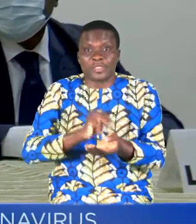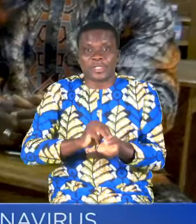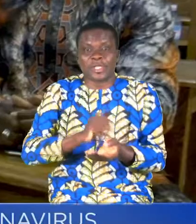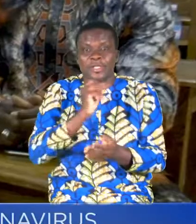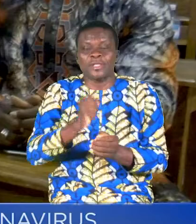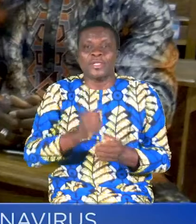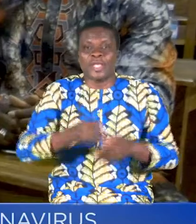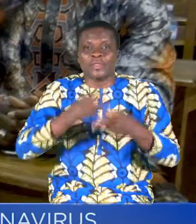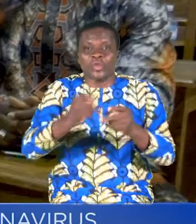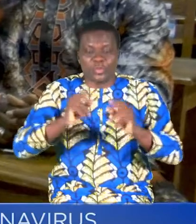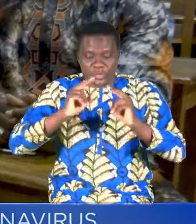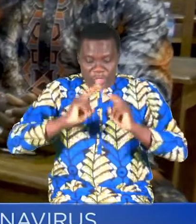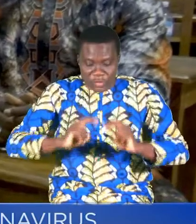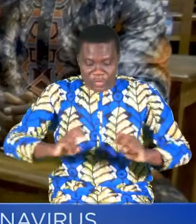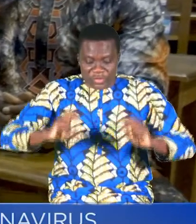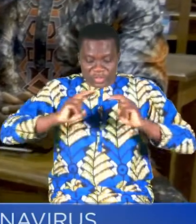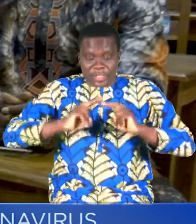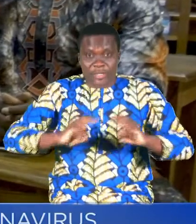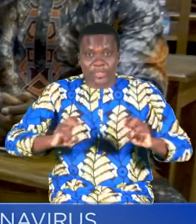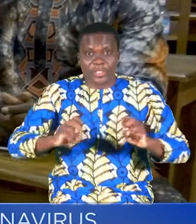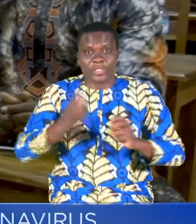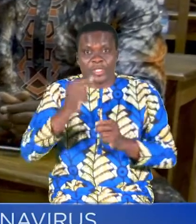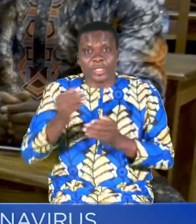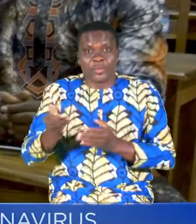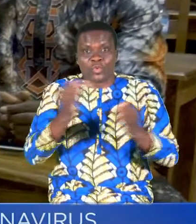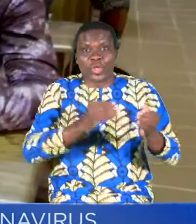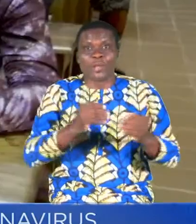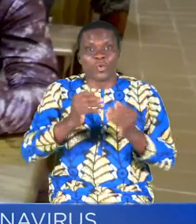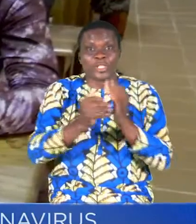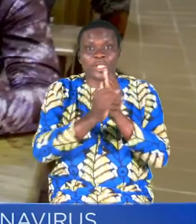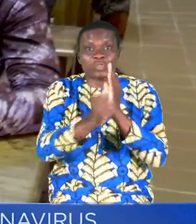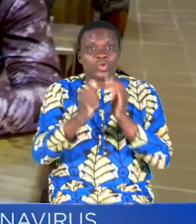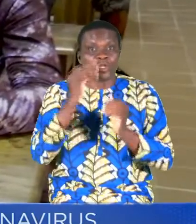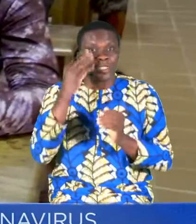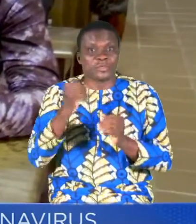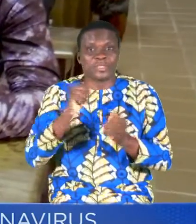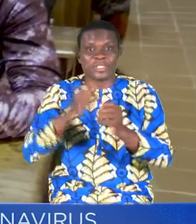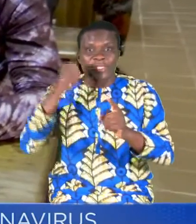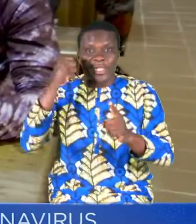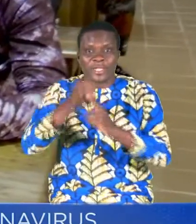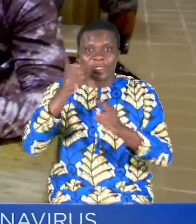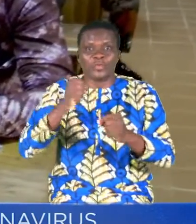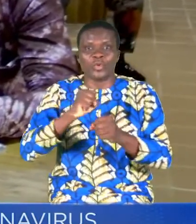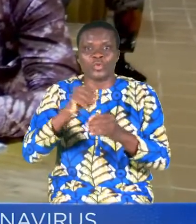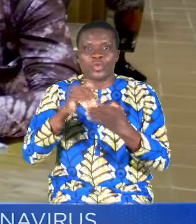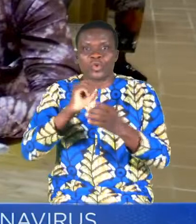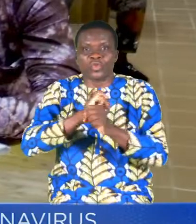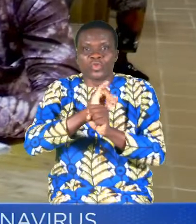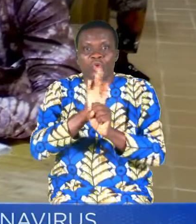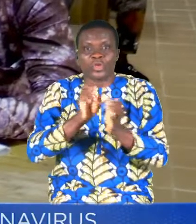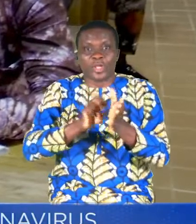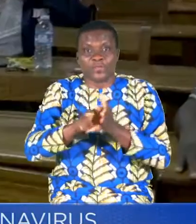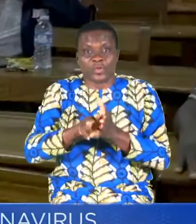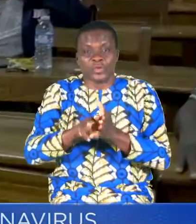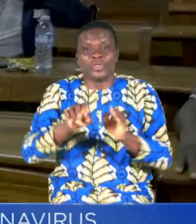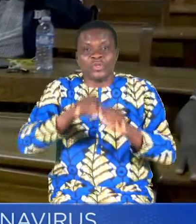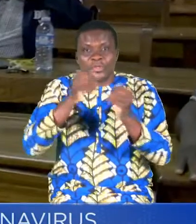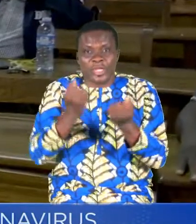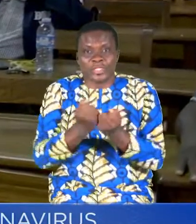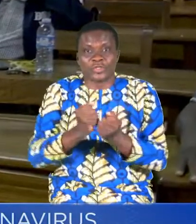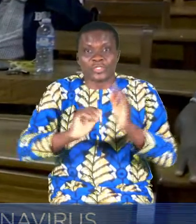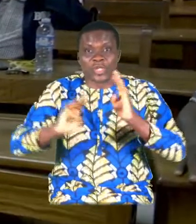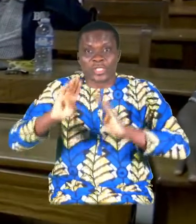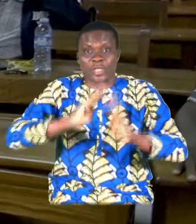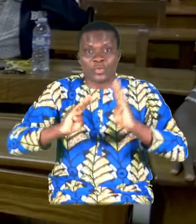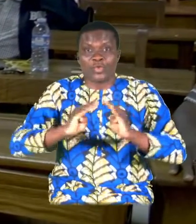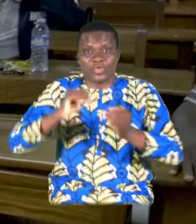de poser le diagnostic et pour apporter son expertise dans la riposte contre la COVID-19. L'Association des